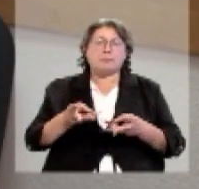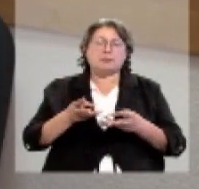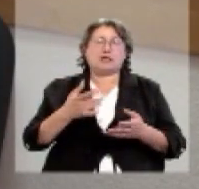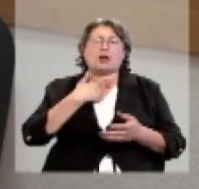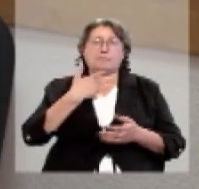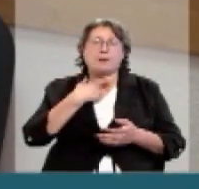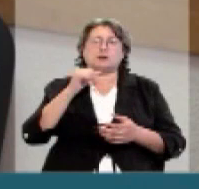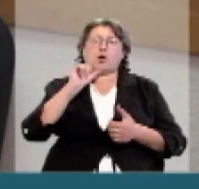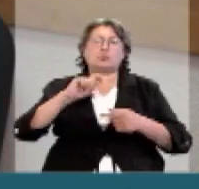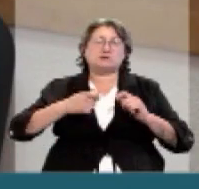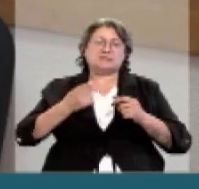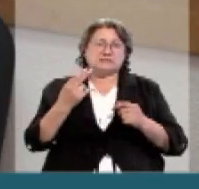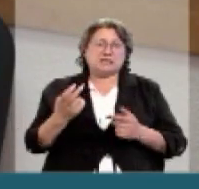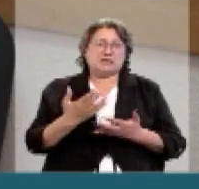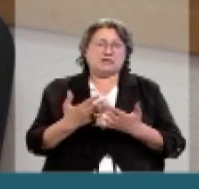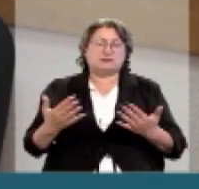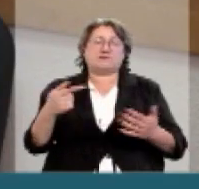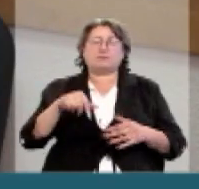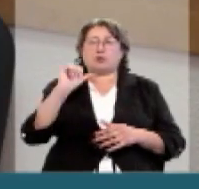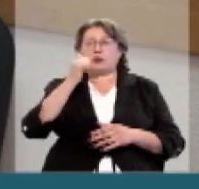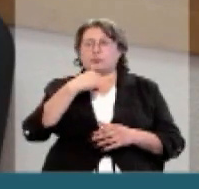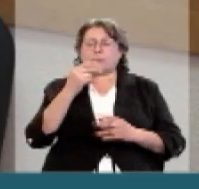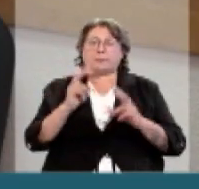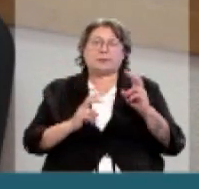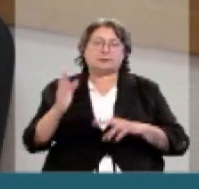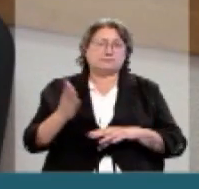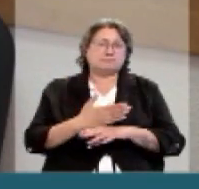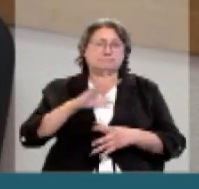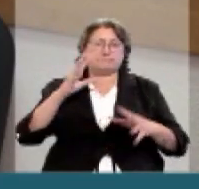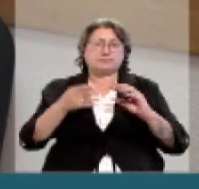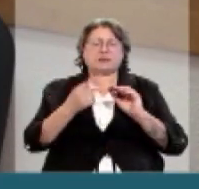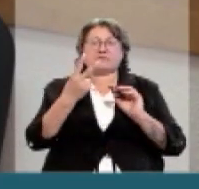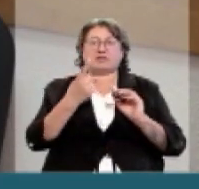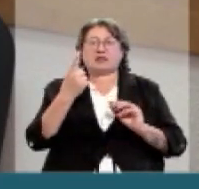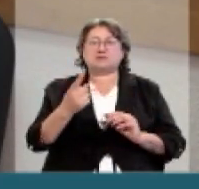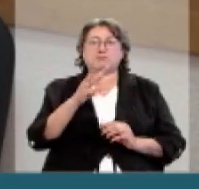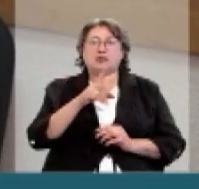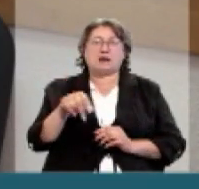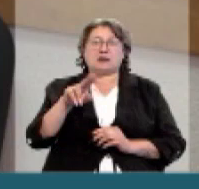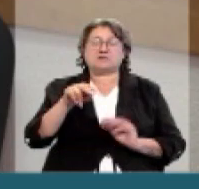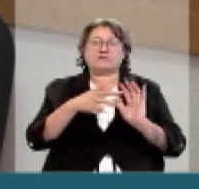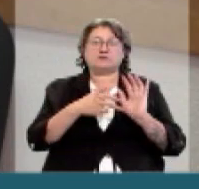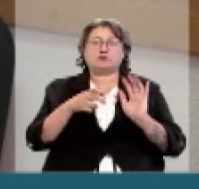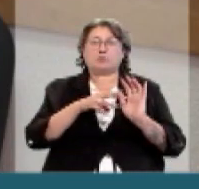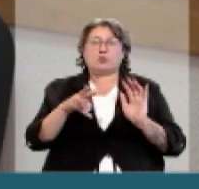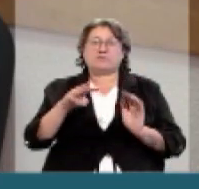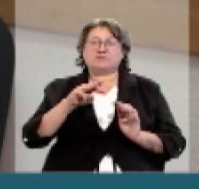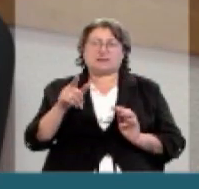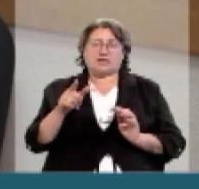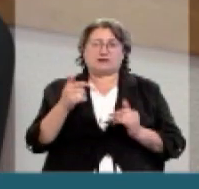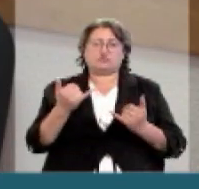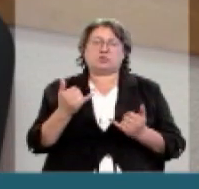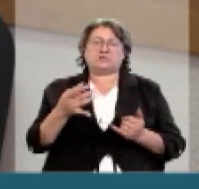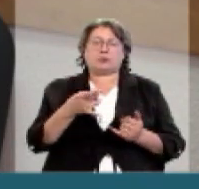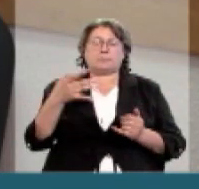нан комбинаты, шұжық пен кондитер цехтары да жұмыс істейді. Биылғы жылы аудан кәсіпорындары 21 миллиард 800 миллион теңгенің